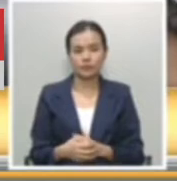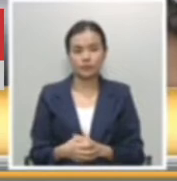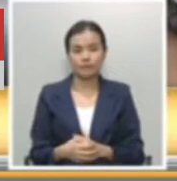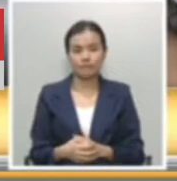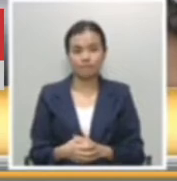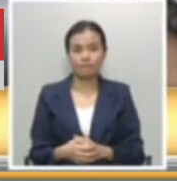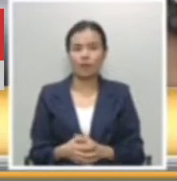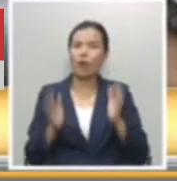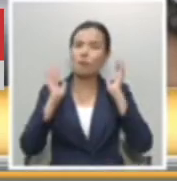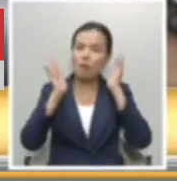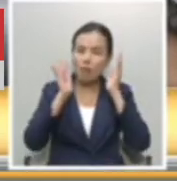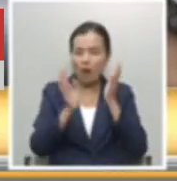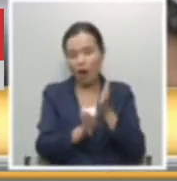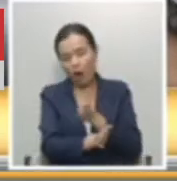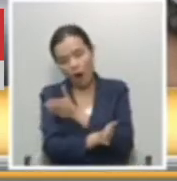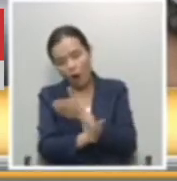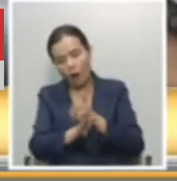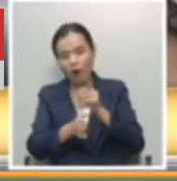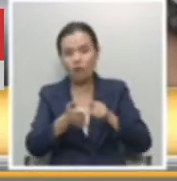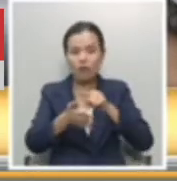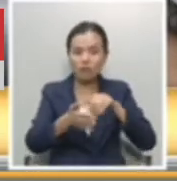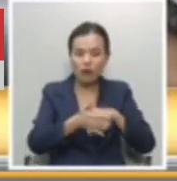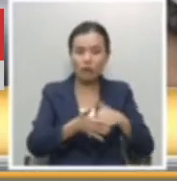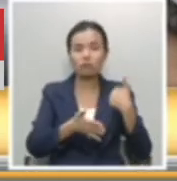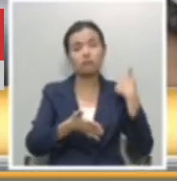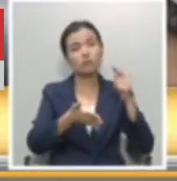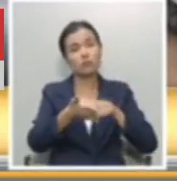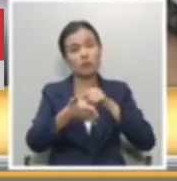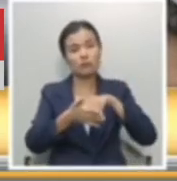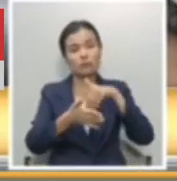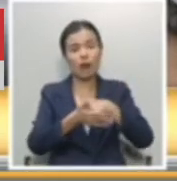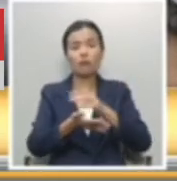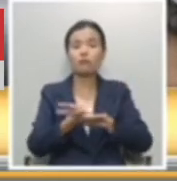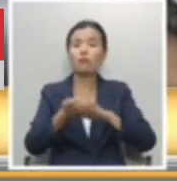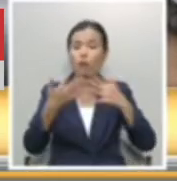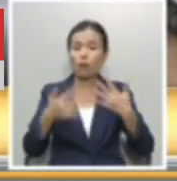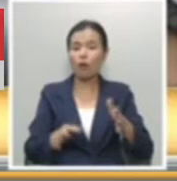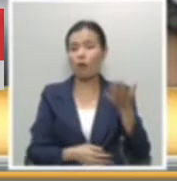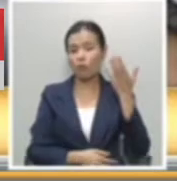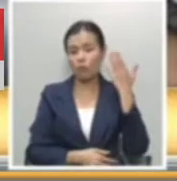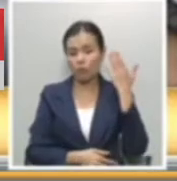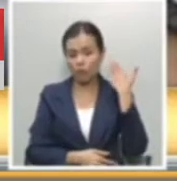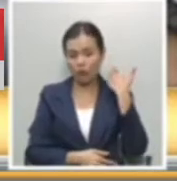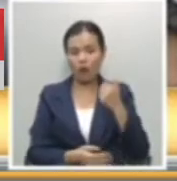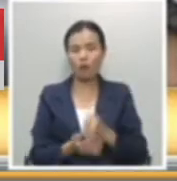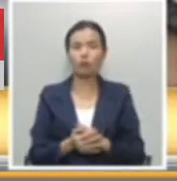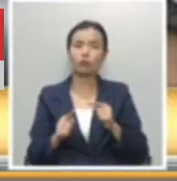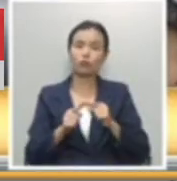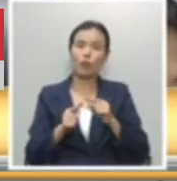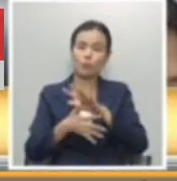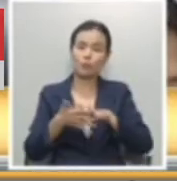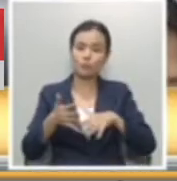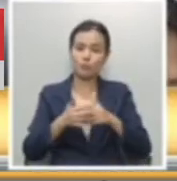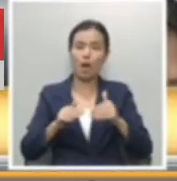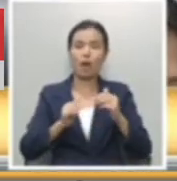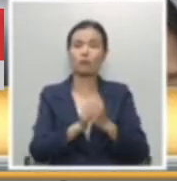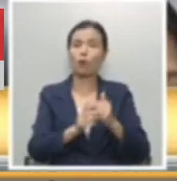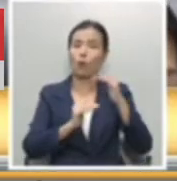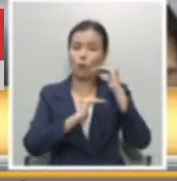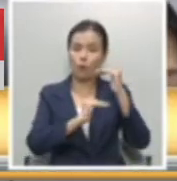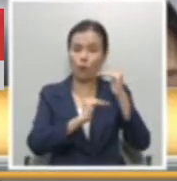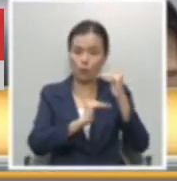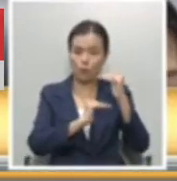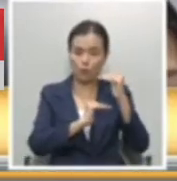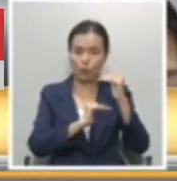ตอนหาเสียงก็แบบหนึ่งนะครับเลือกตั้งเสร็จท่านบอกว่าตอนนั้นนะครับมาตรการเรื่อง